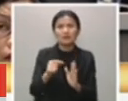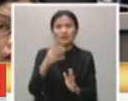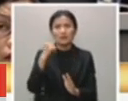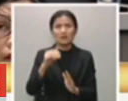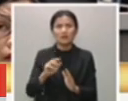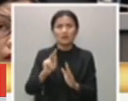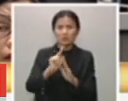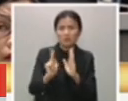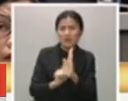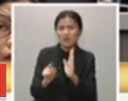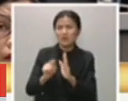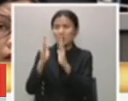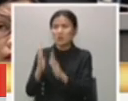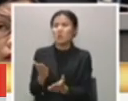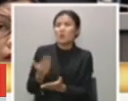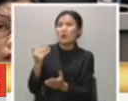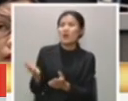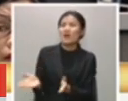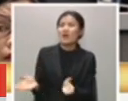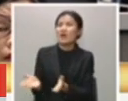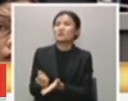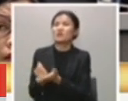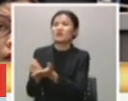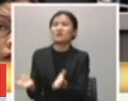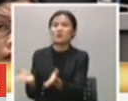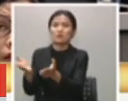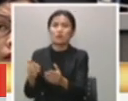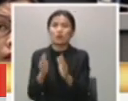วยแต่คนชั้นกลางคนจนโดน